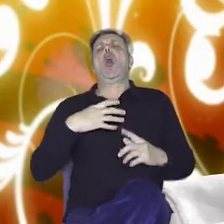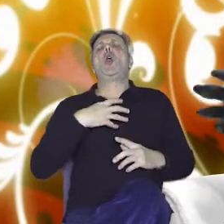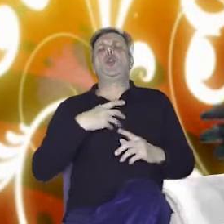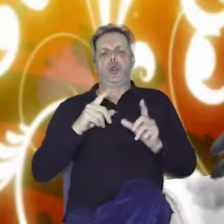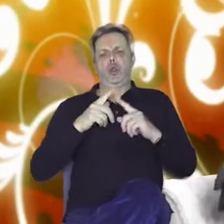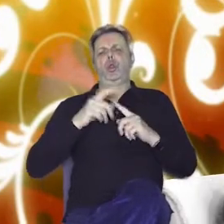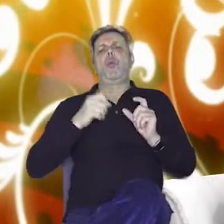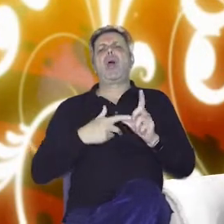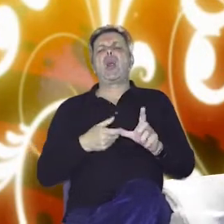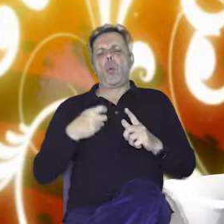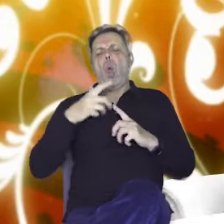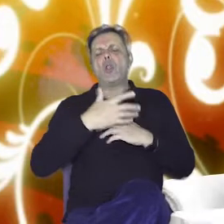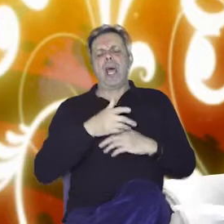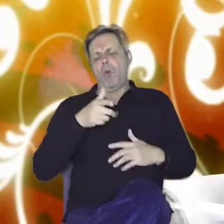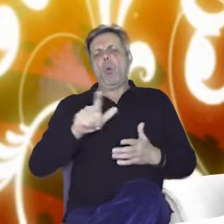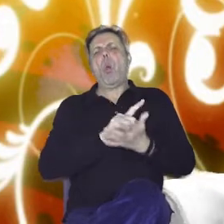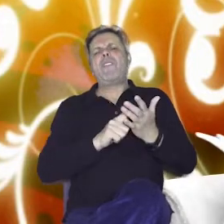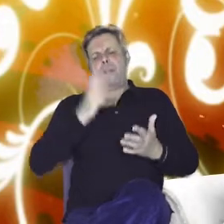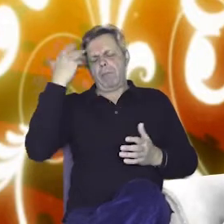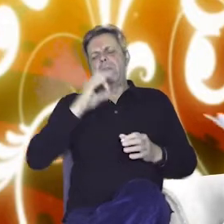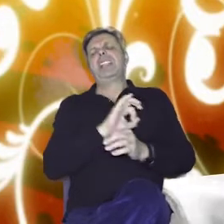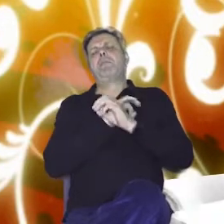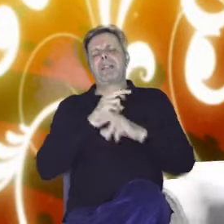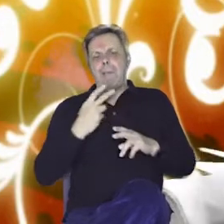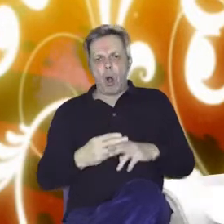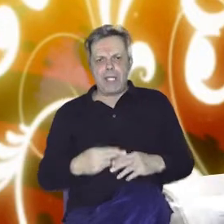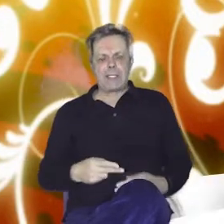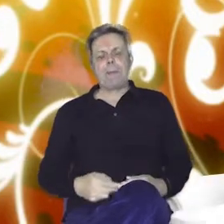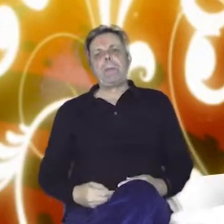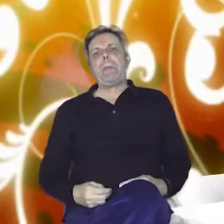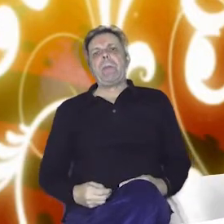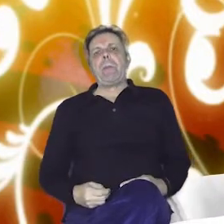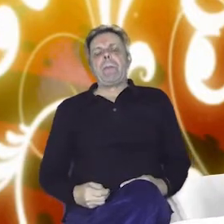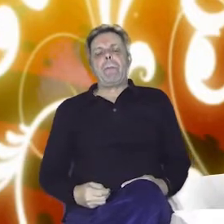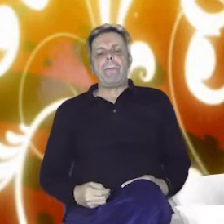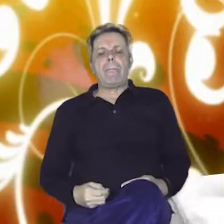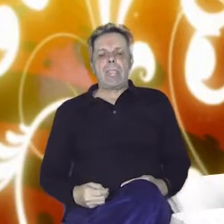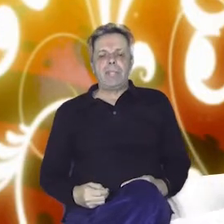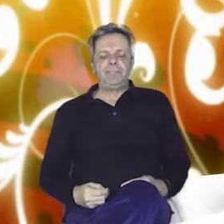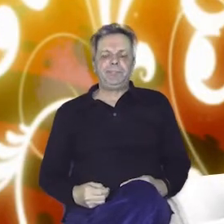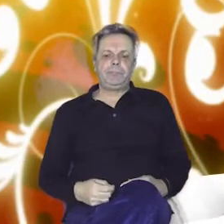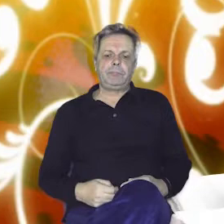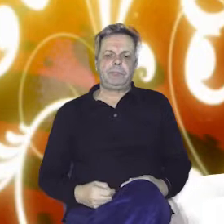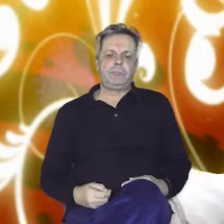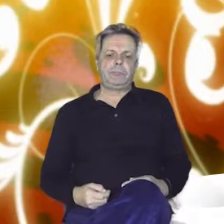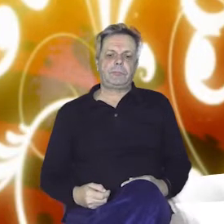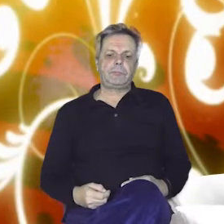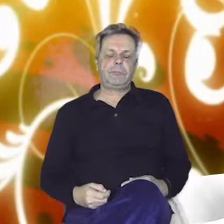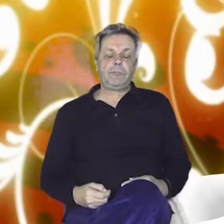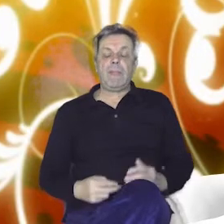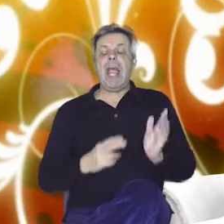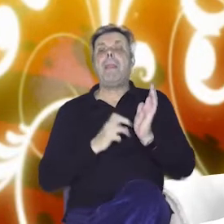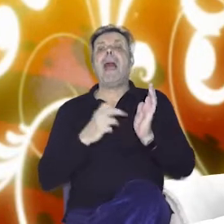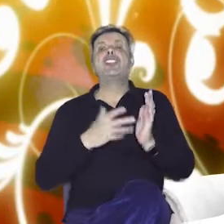je smrtna bolest, to vrlo malo se može izvući ili ne uopće. Način na koji ste